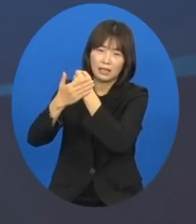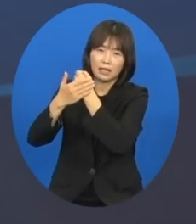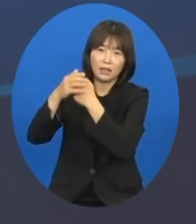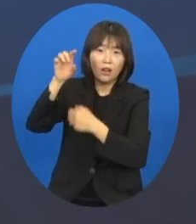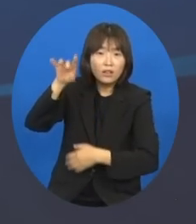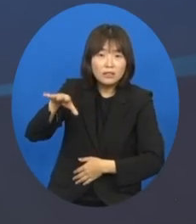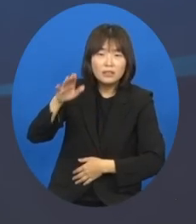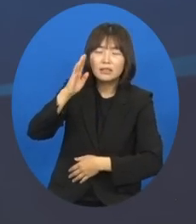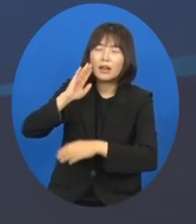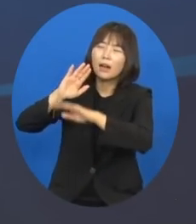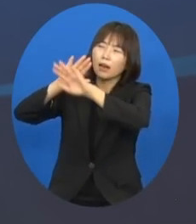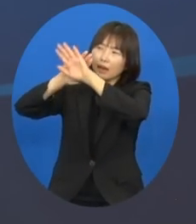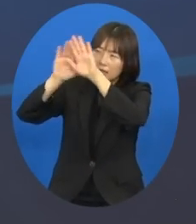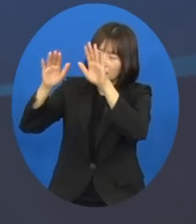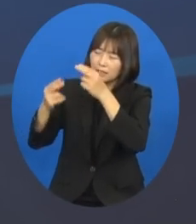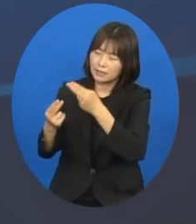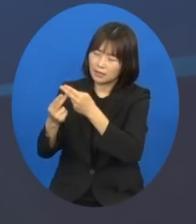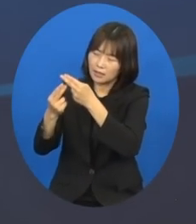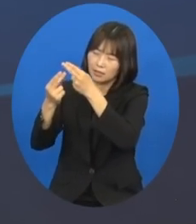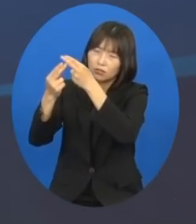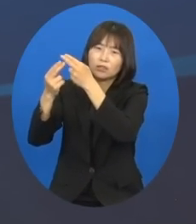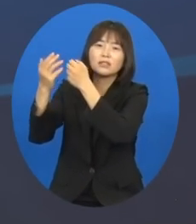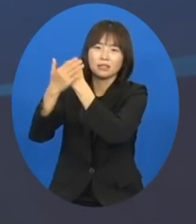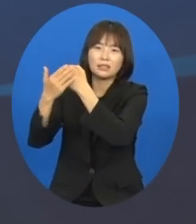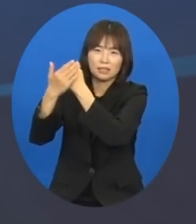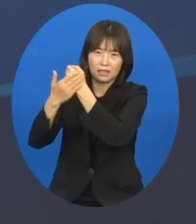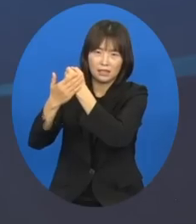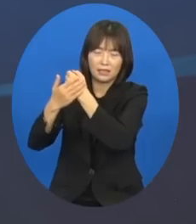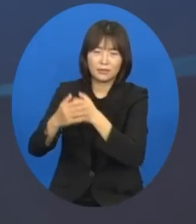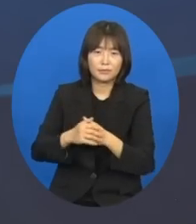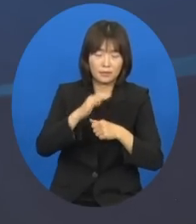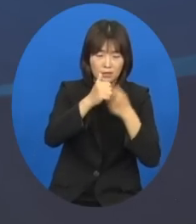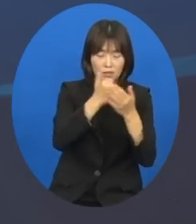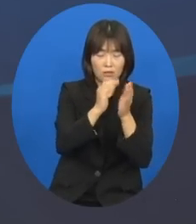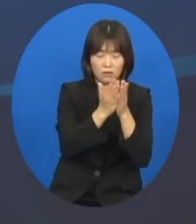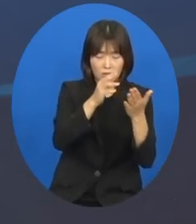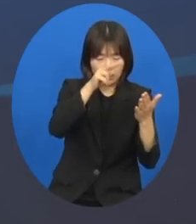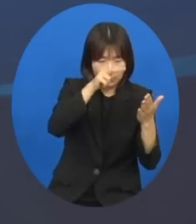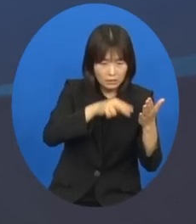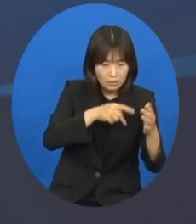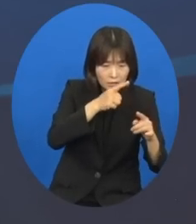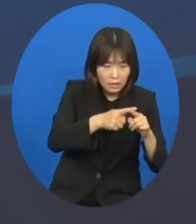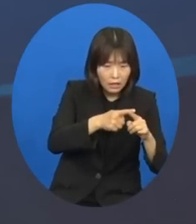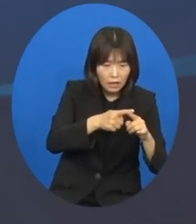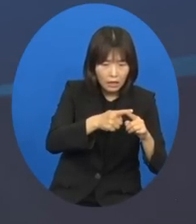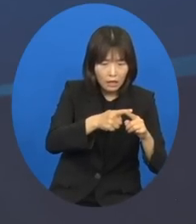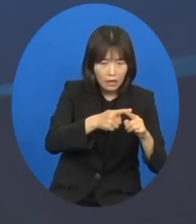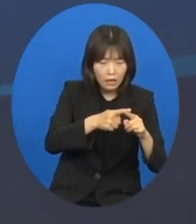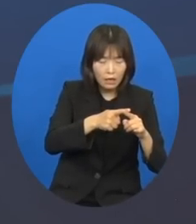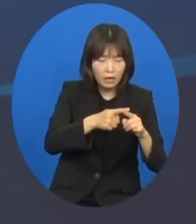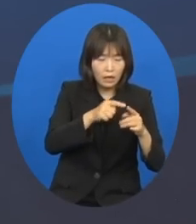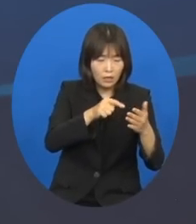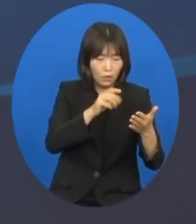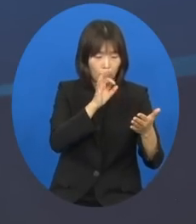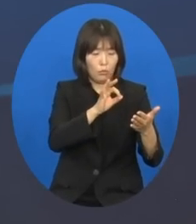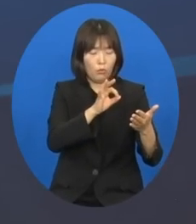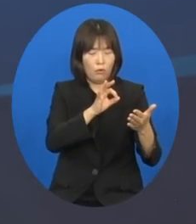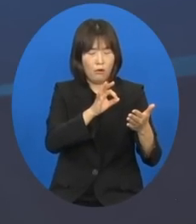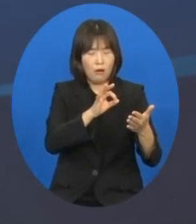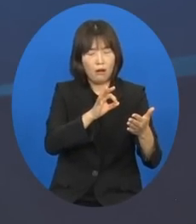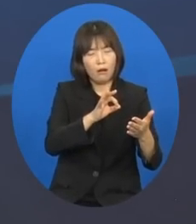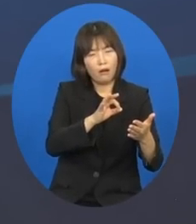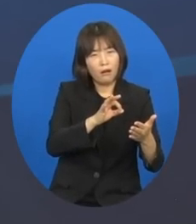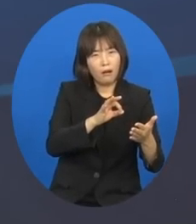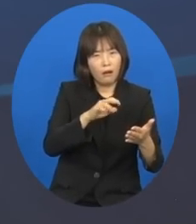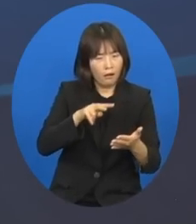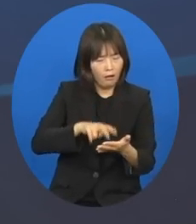하늘에 쌓아두신 은혜 성경을 읽다가이 구절을 만나고 저는 폴짝폴짝 뛰었습니다 이런